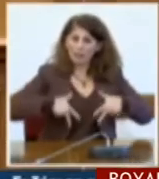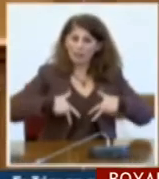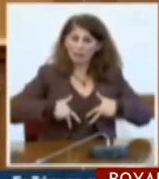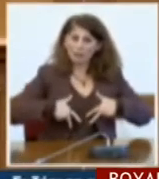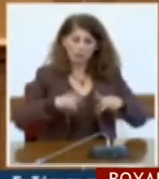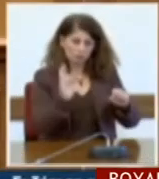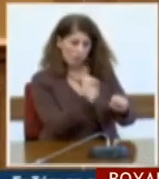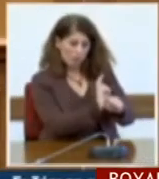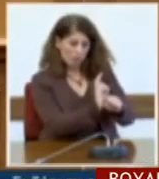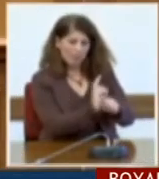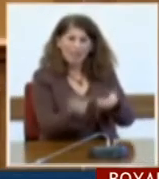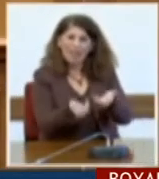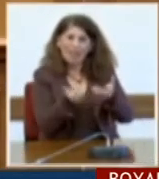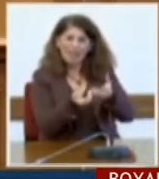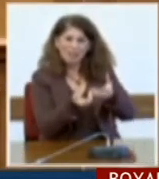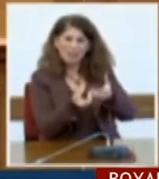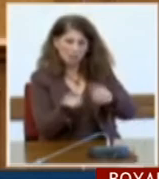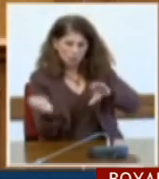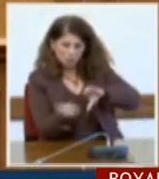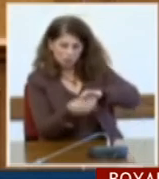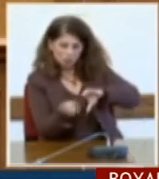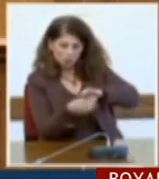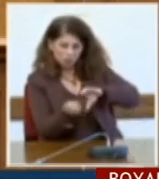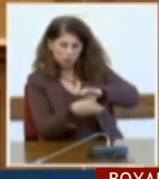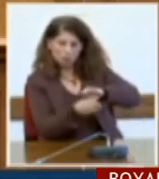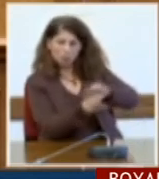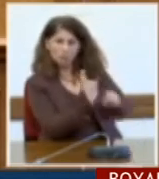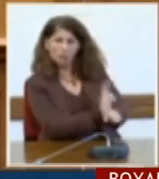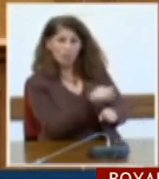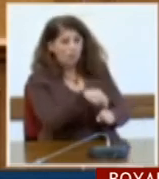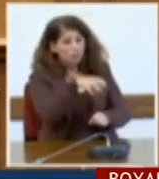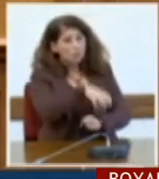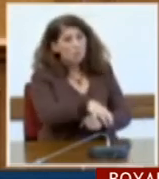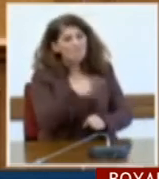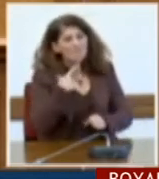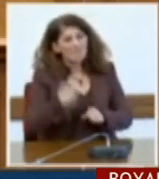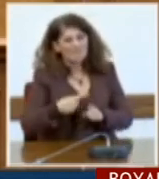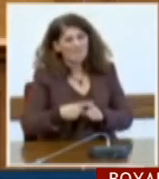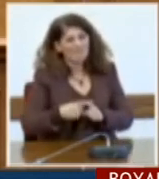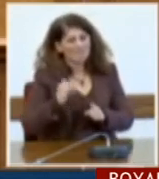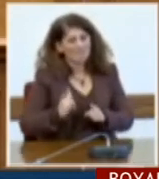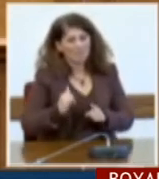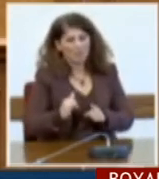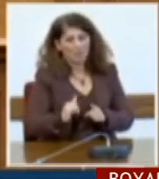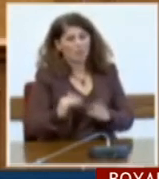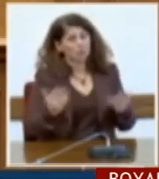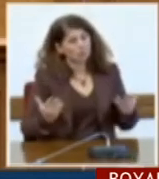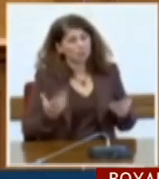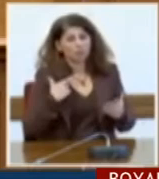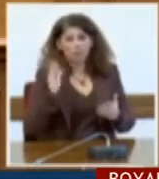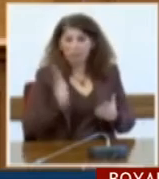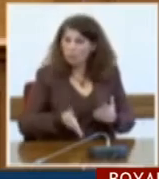φυσικού αερίου, ένας τομέας στον οποίο δυστυχώς η χώρα μας ακόμα υστερεί, έτσι ώστε να μπορούμε να